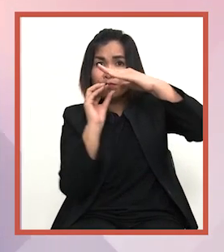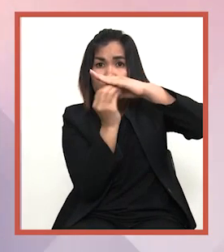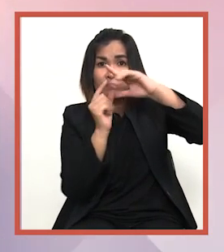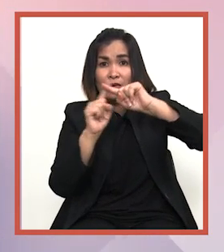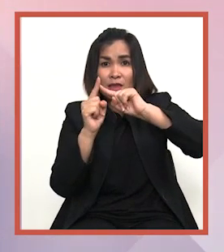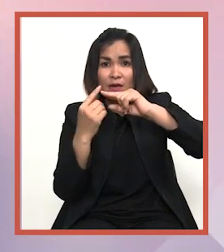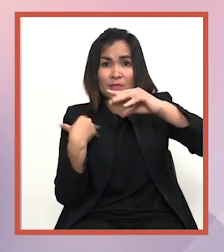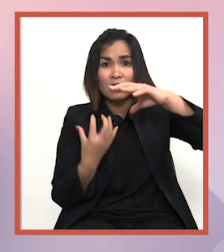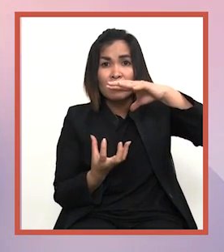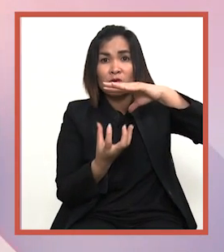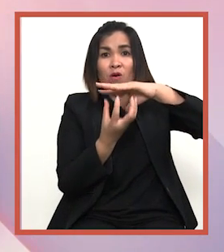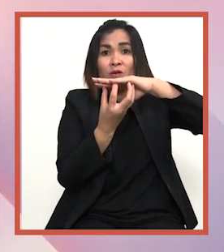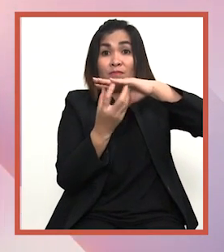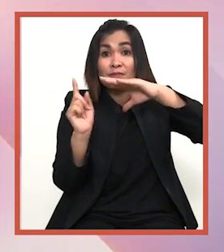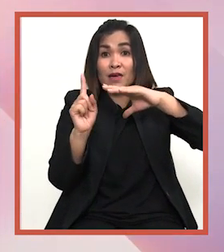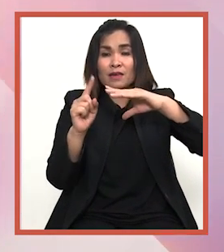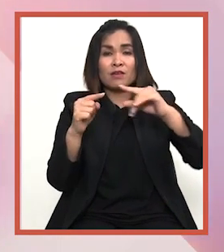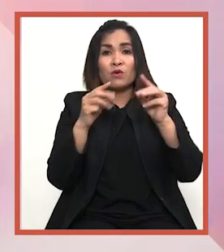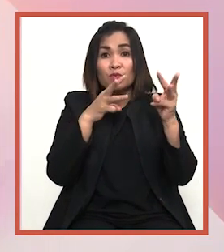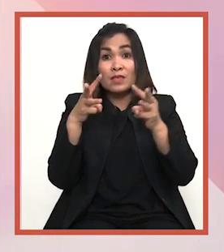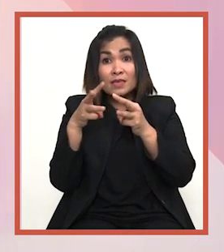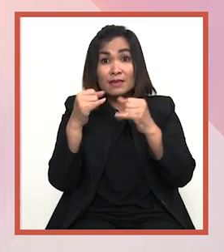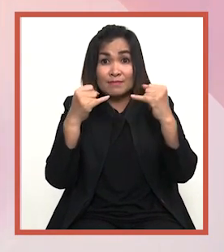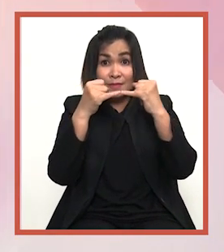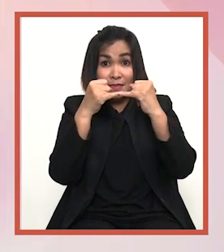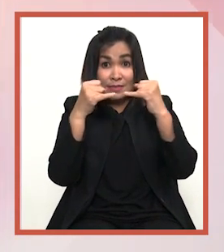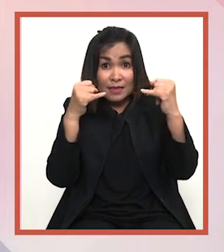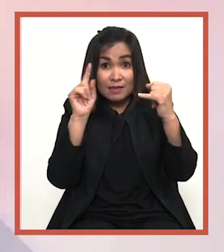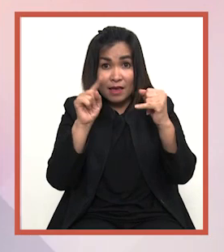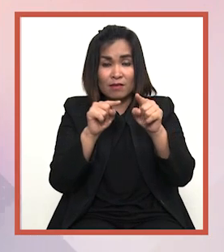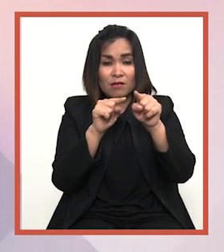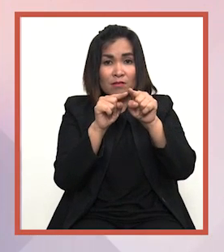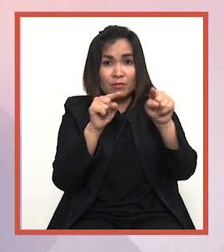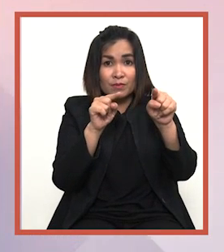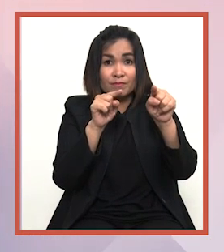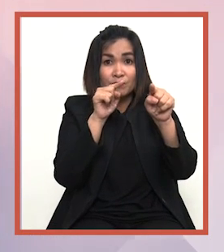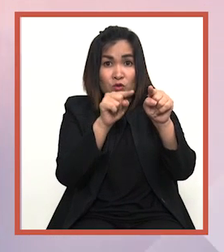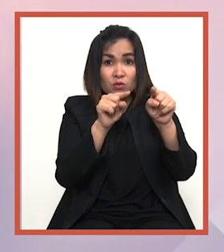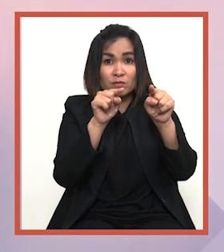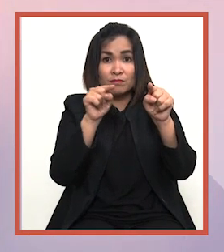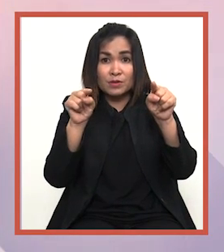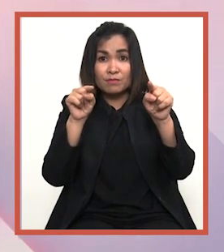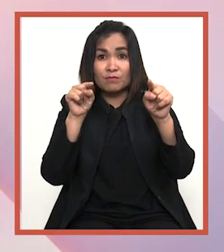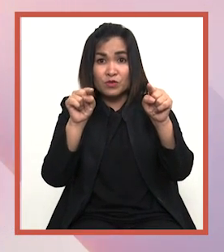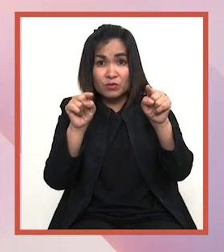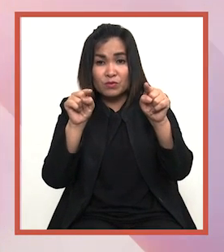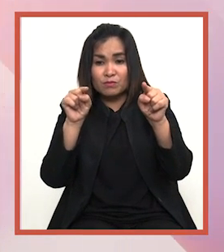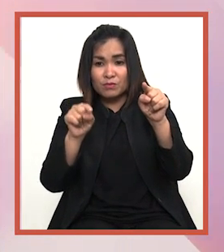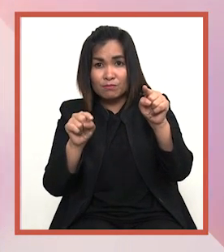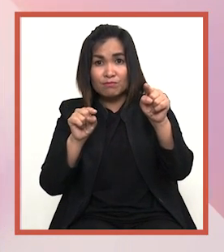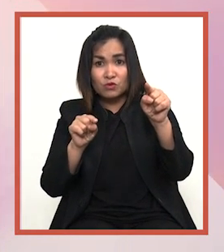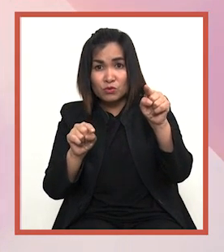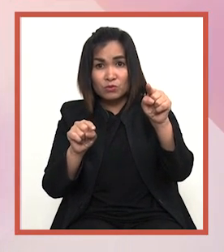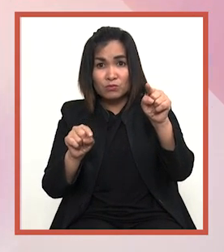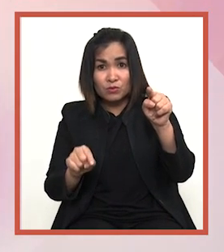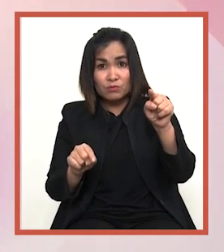ะสัญลักษณ์ของมันนะครับหรือว่าเส้นที่ใช้เขียนครอบมันไว้นะครับนะจะเป็นเส้นที่เป็นเส้นยาวช่วงหนึ่งนะครับแล้วก็เป็นจุด